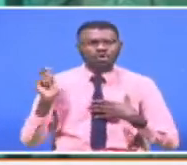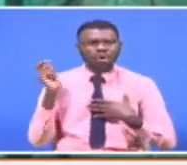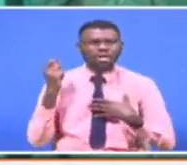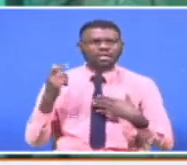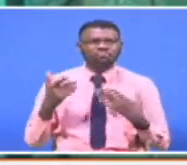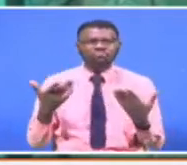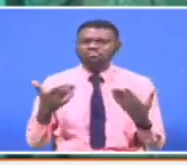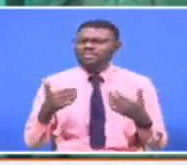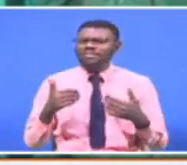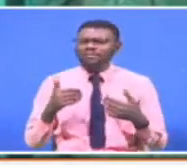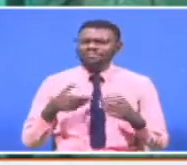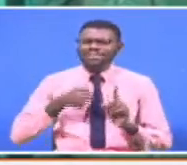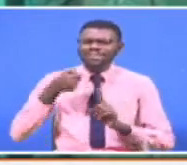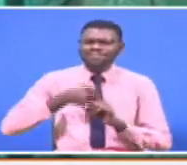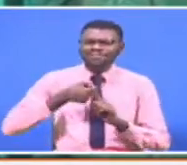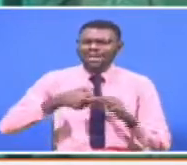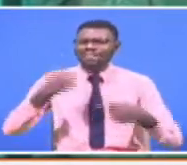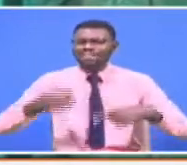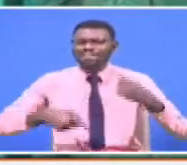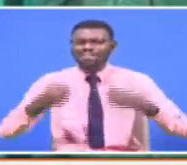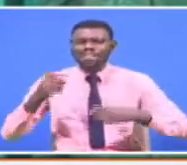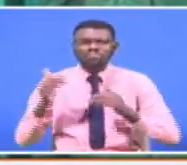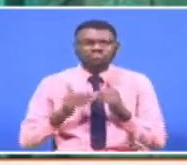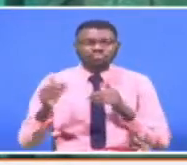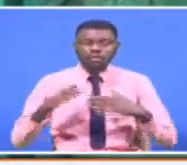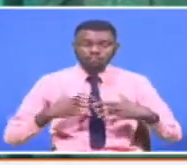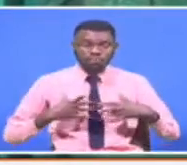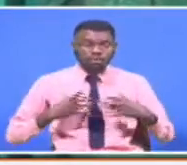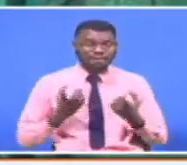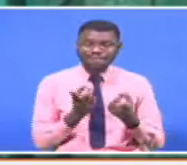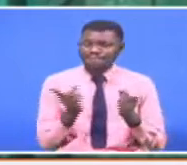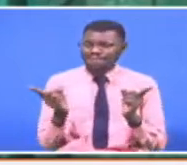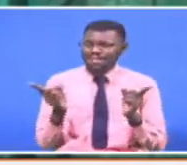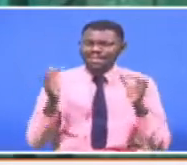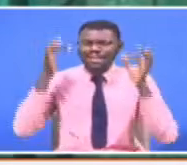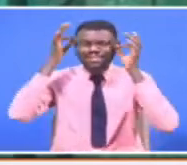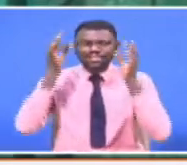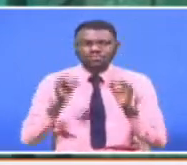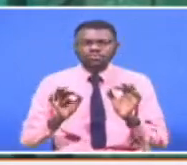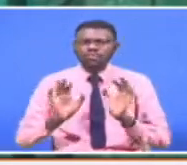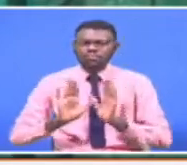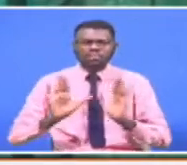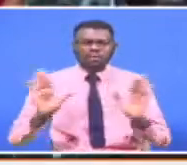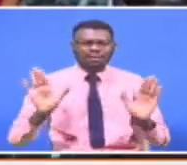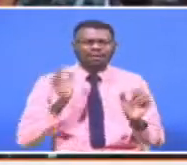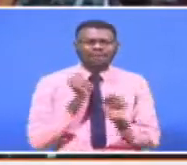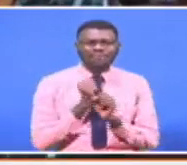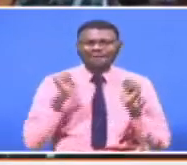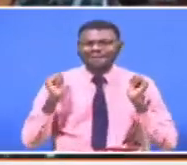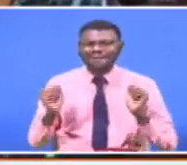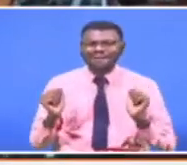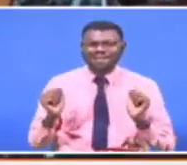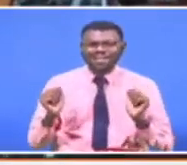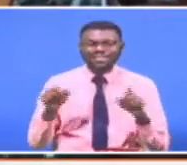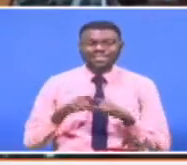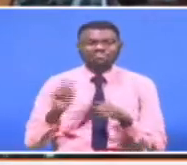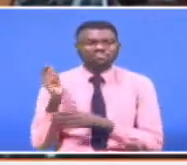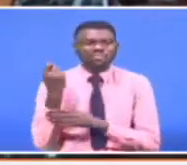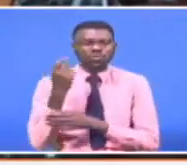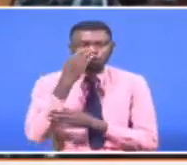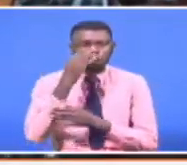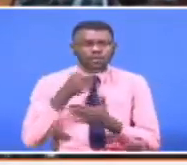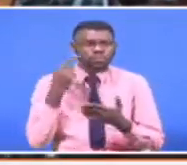yetu ya viongozi itatokea hapo mbele, wananchi hawa watatuamua, kila mtu aende na bidii. Kwa mujibu wa Rais